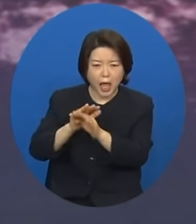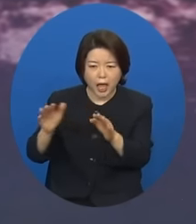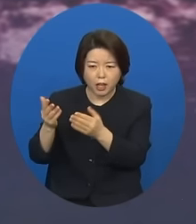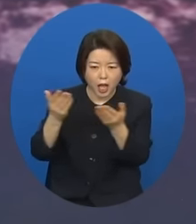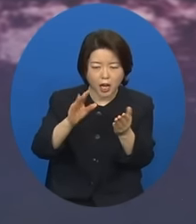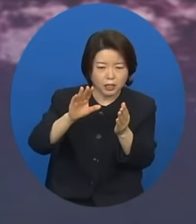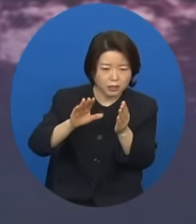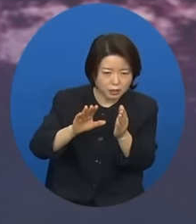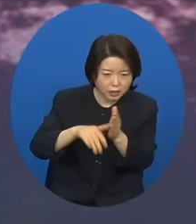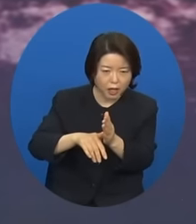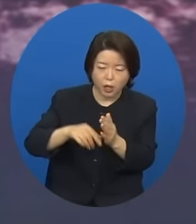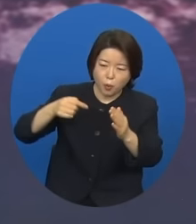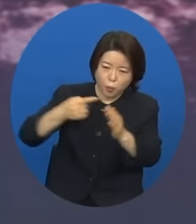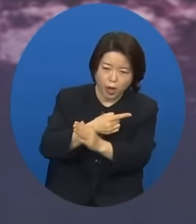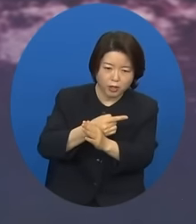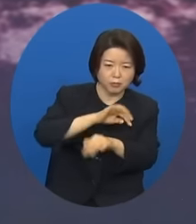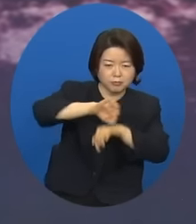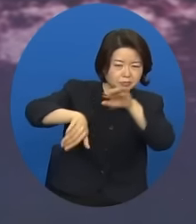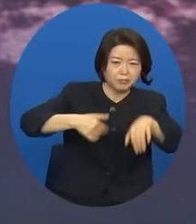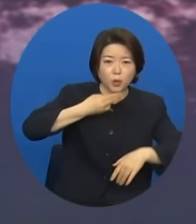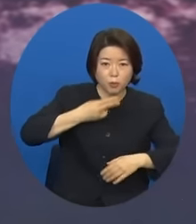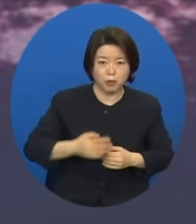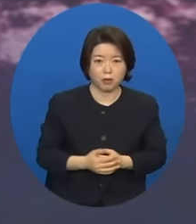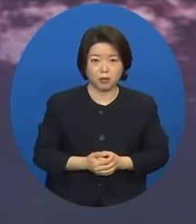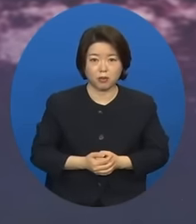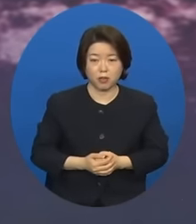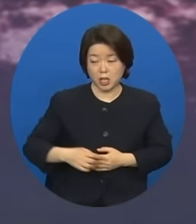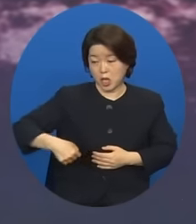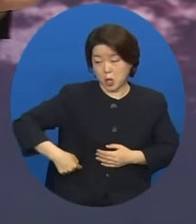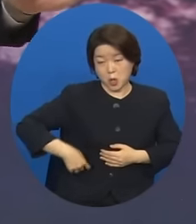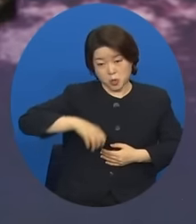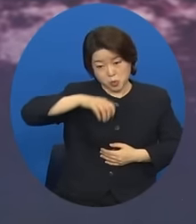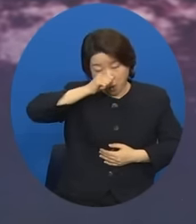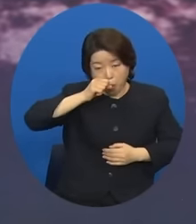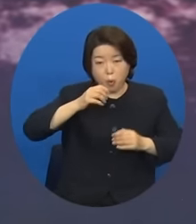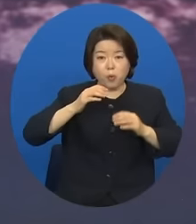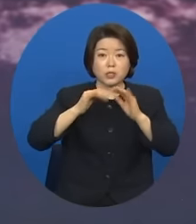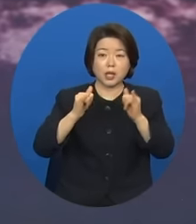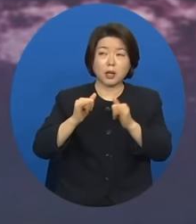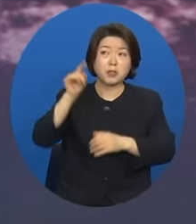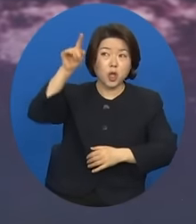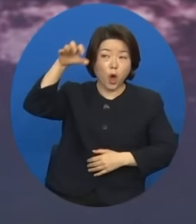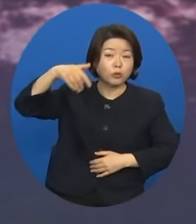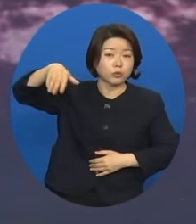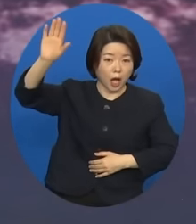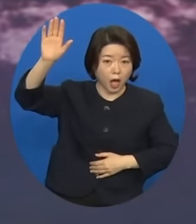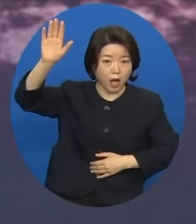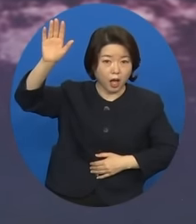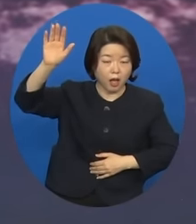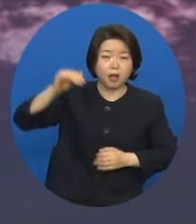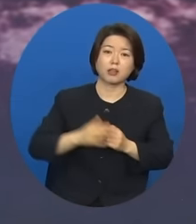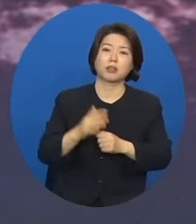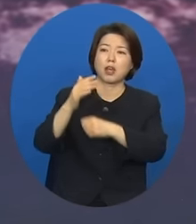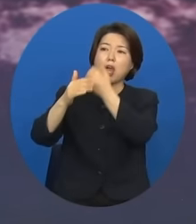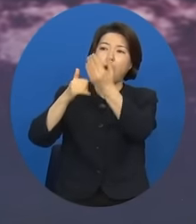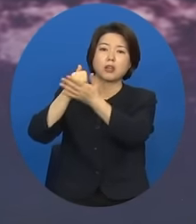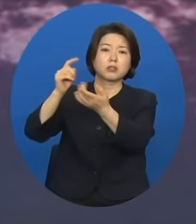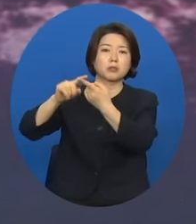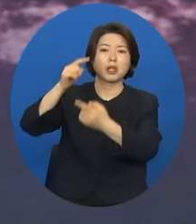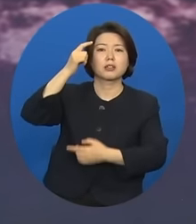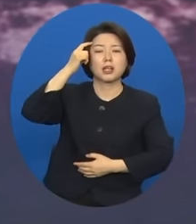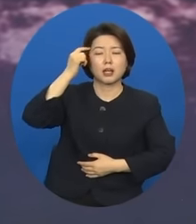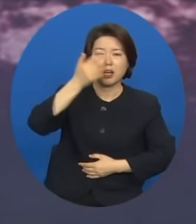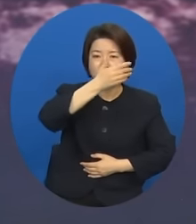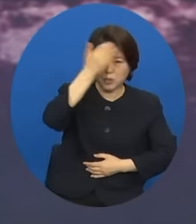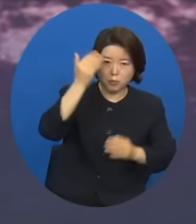번째 람들은 죽을 천국에 간다 이게 젊은 사람들이 갖고 있는 신관 하나님에 대한 생각입니다 그니까